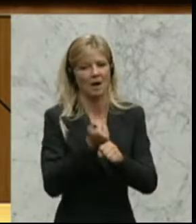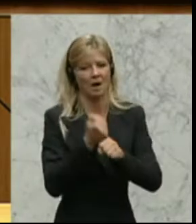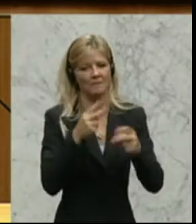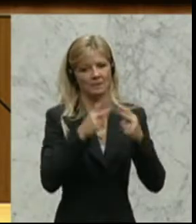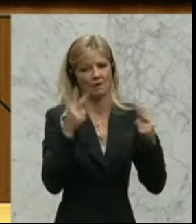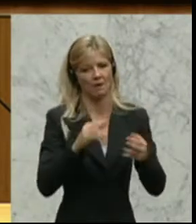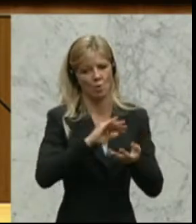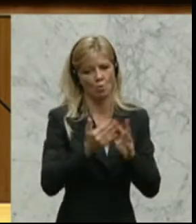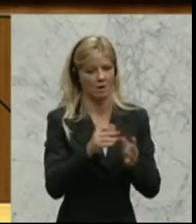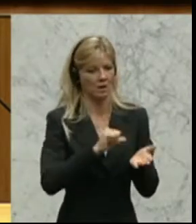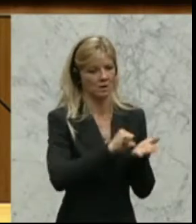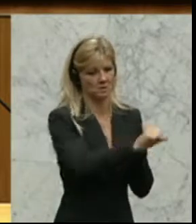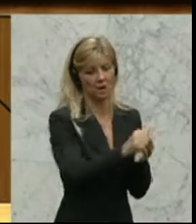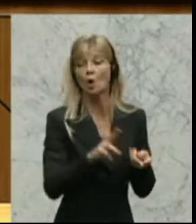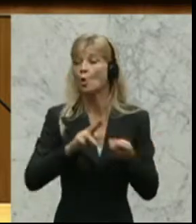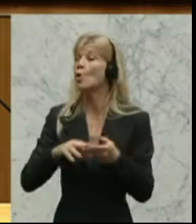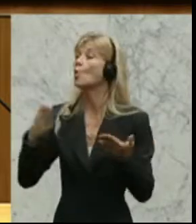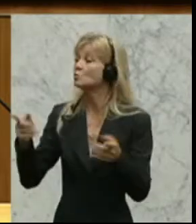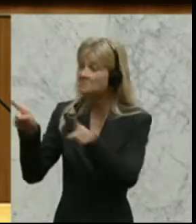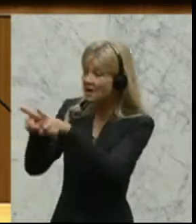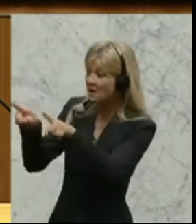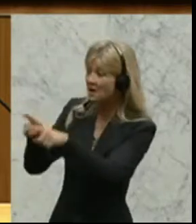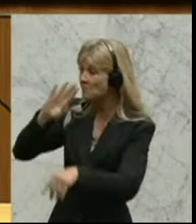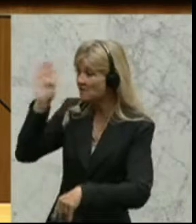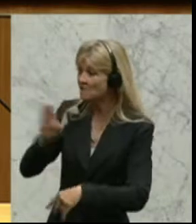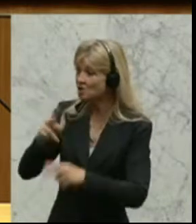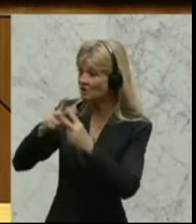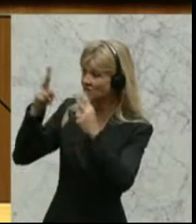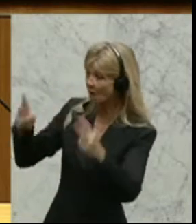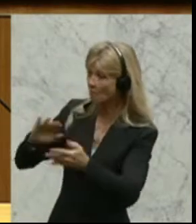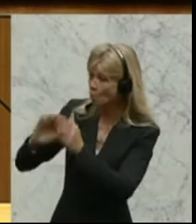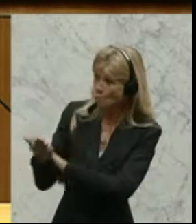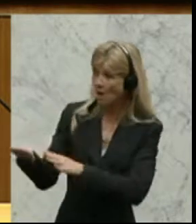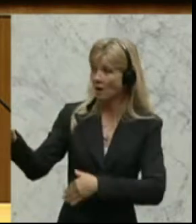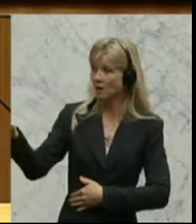die Wirtschaftskammerumlage genauso. Da haben wir sogar zwei